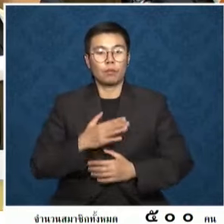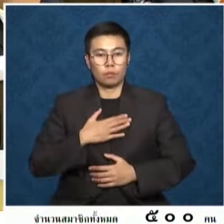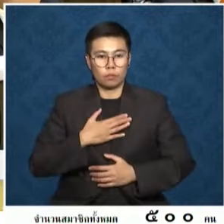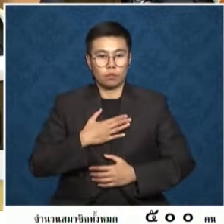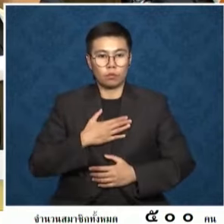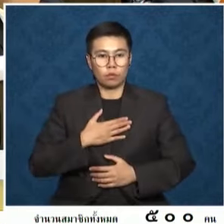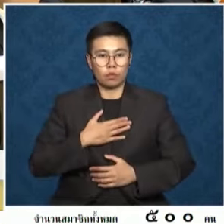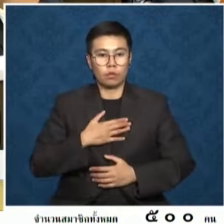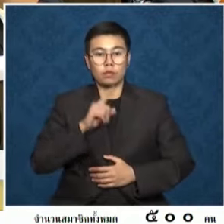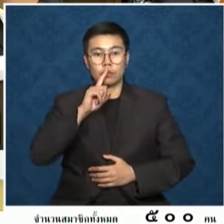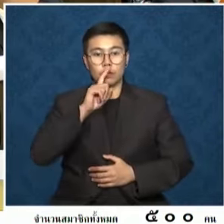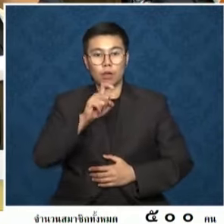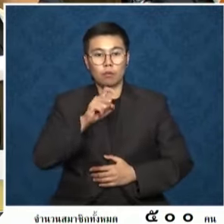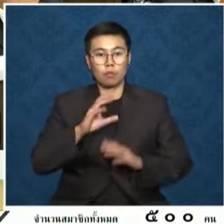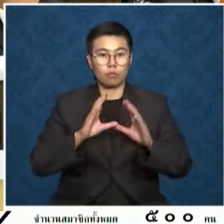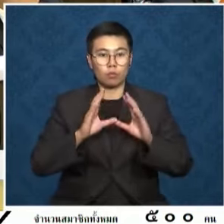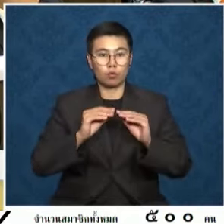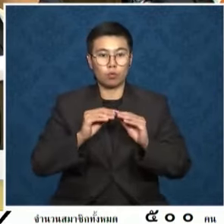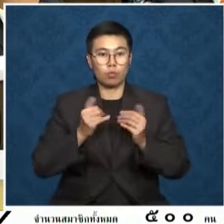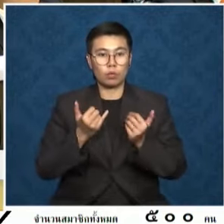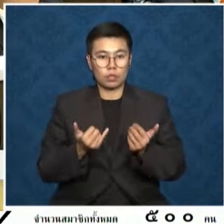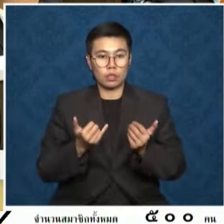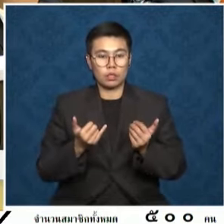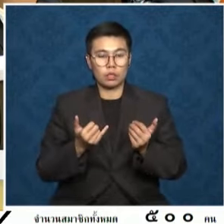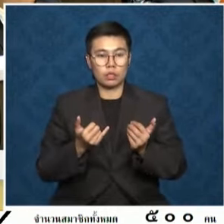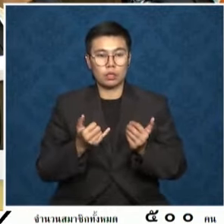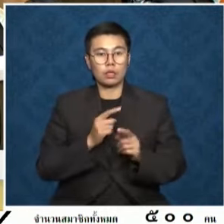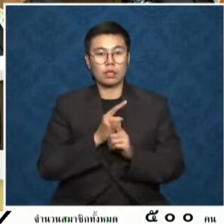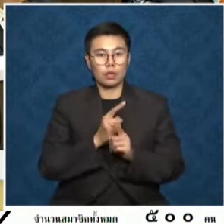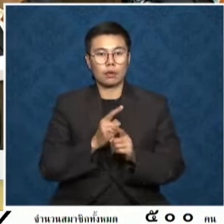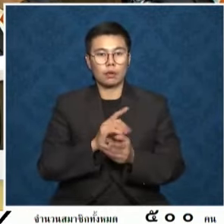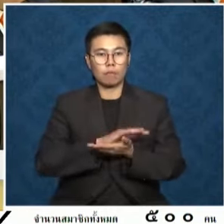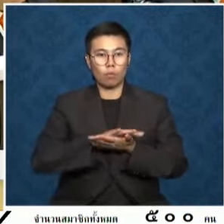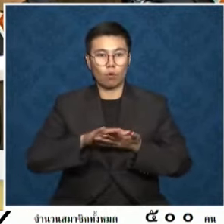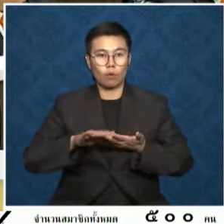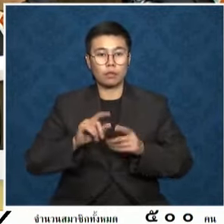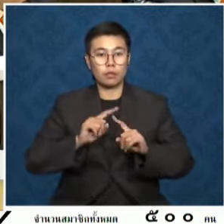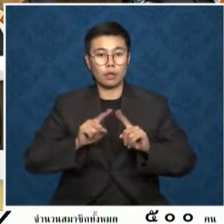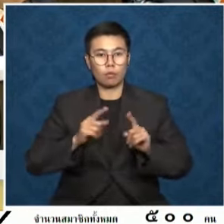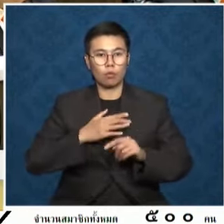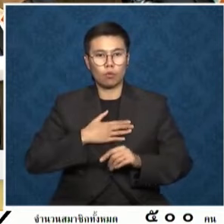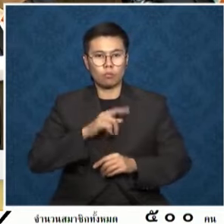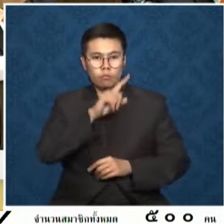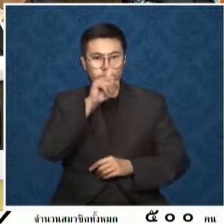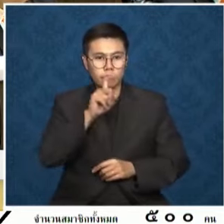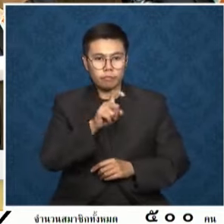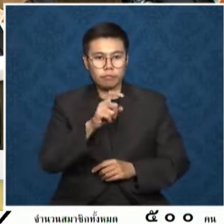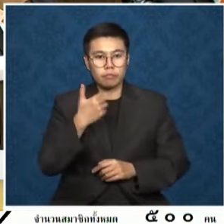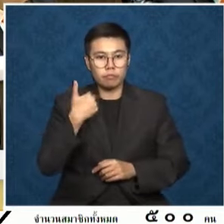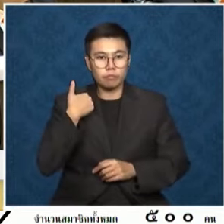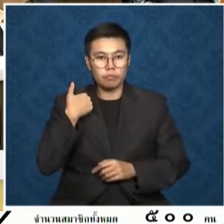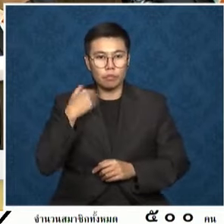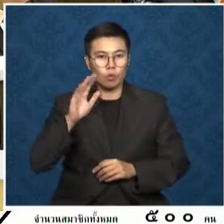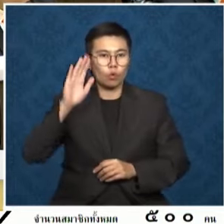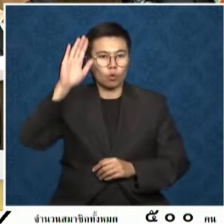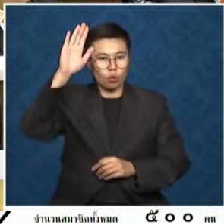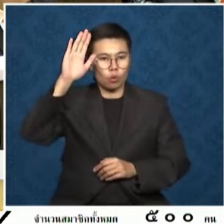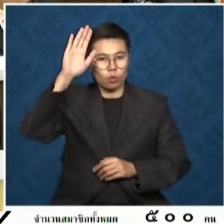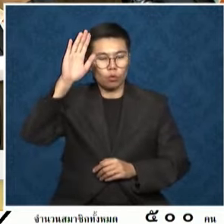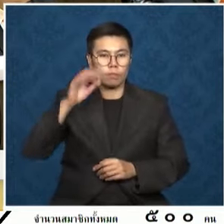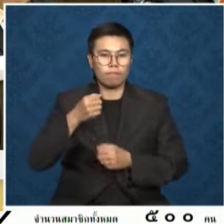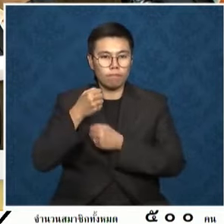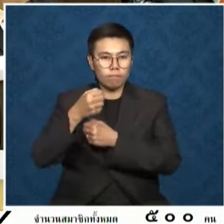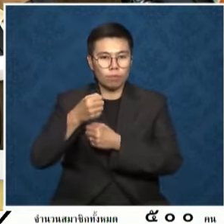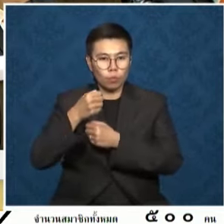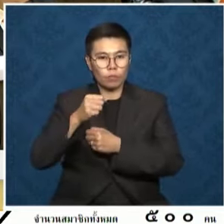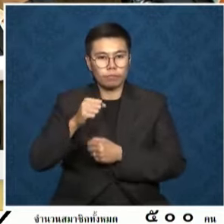นมาหารือเพื่อที่จะให้การประชุมในวันนี้นะครับเป็นไปด้วยความราบรื่นนะครับผมสังเกตเห็นว่ามีการประท้วงขึ้นมาแล้ว 2-3 ครั้ง